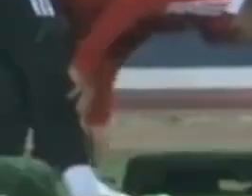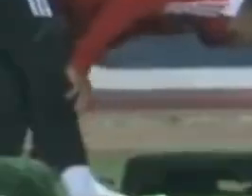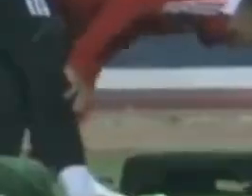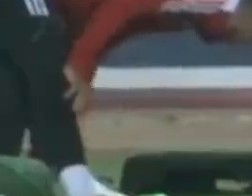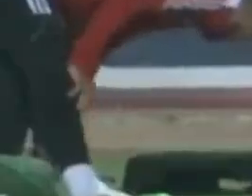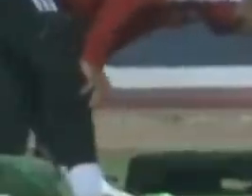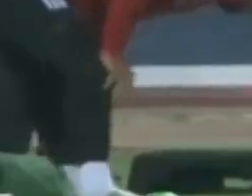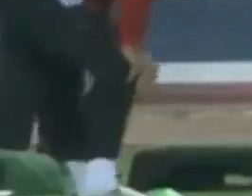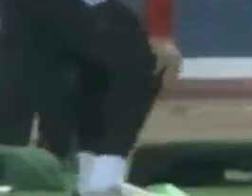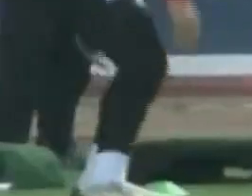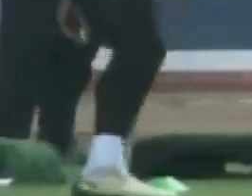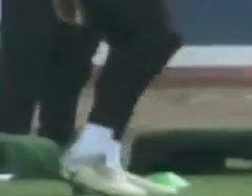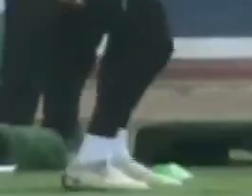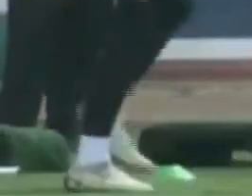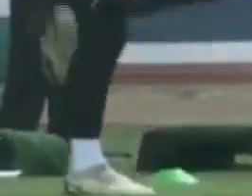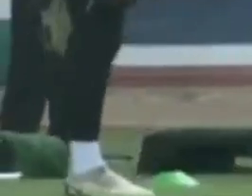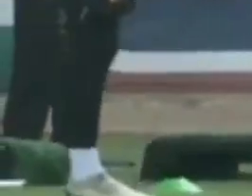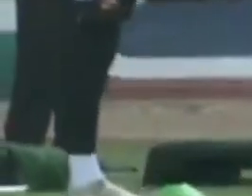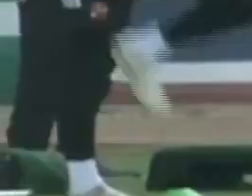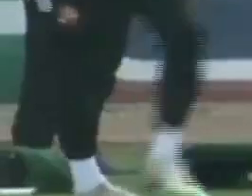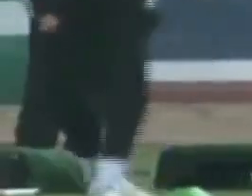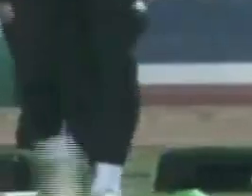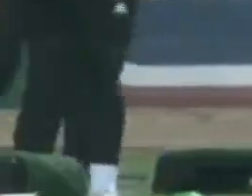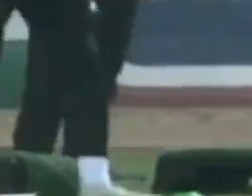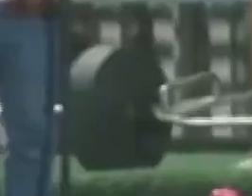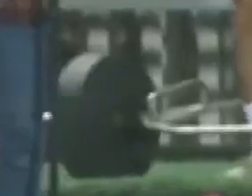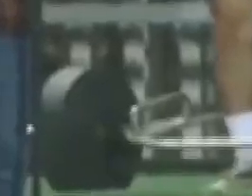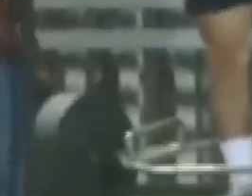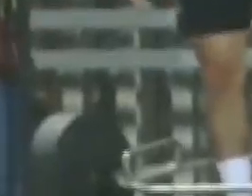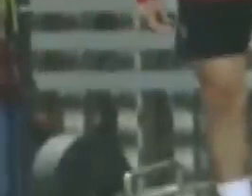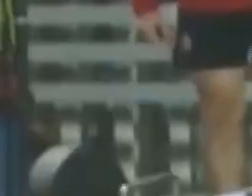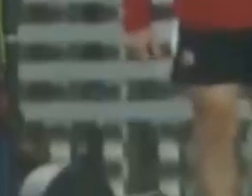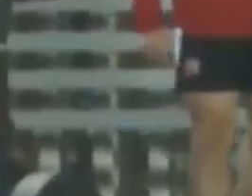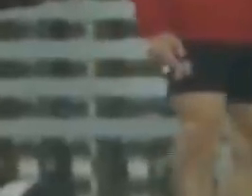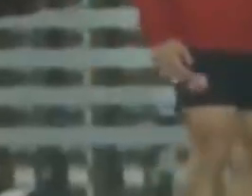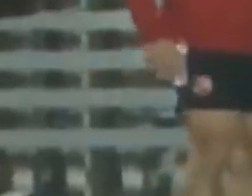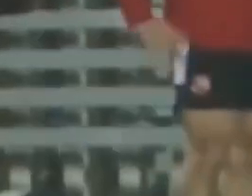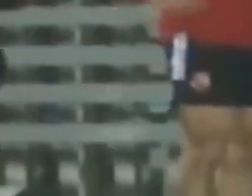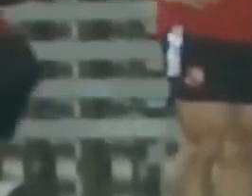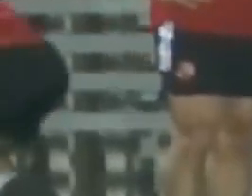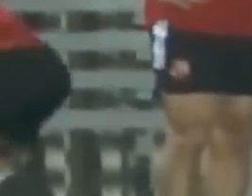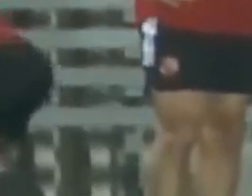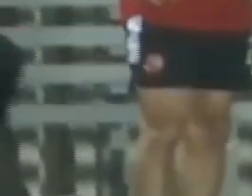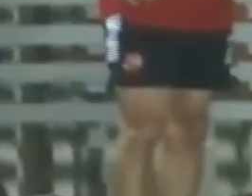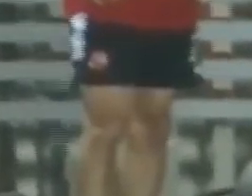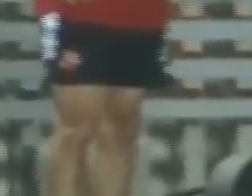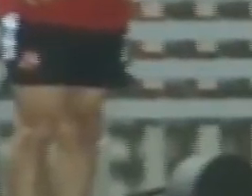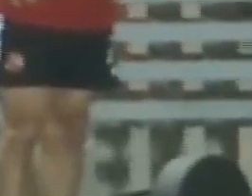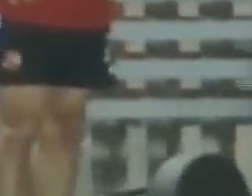الأهلي ضيفنا الليلة على حرس الحدود في لقاء مؤجل من الجولة 16 من الدوري الممتاز.